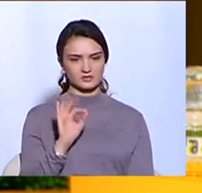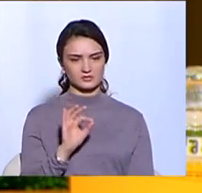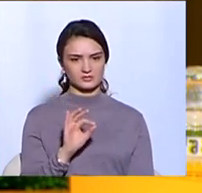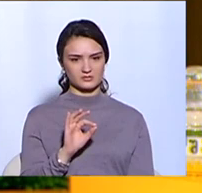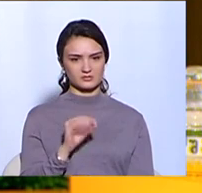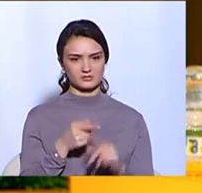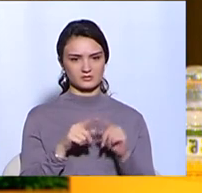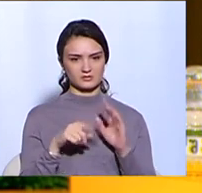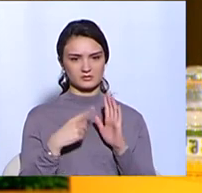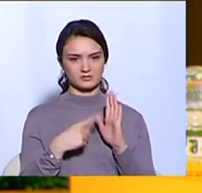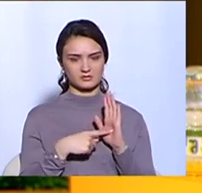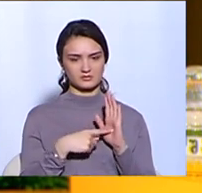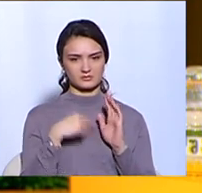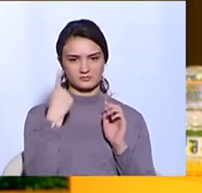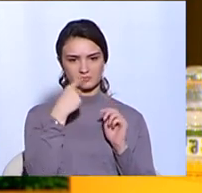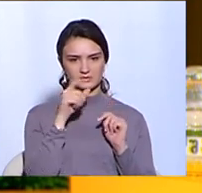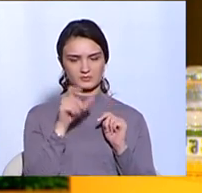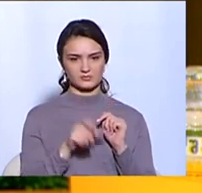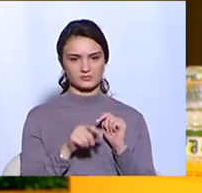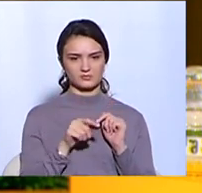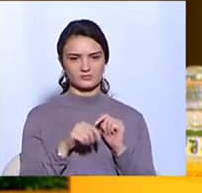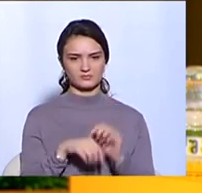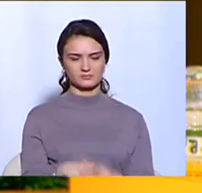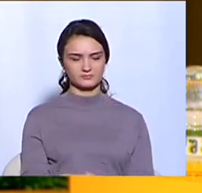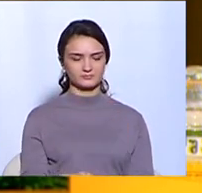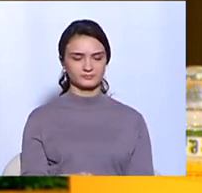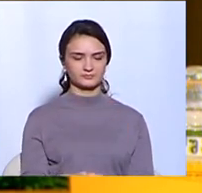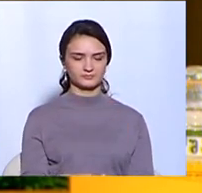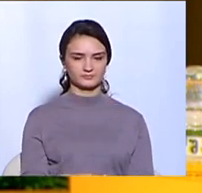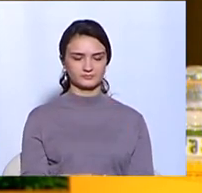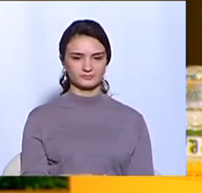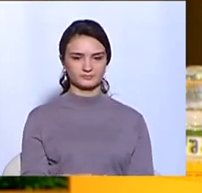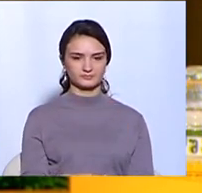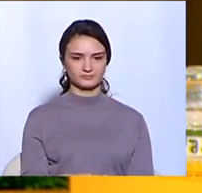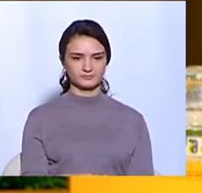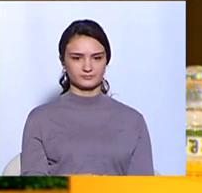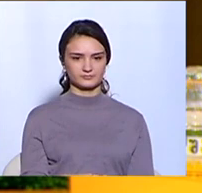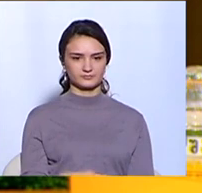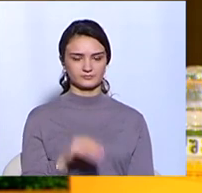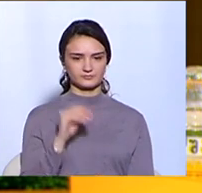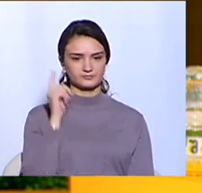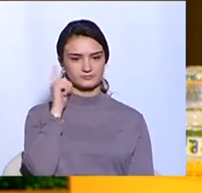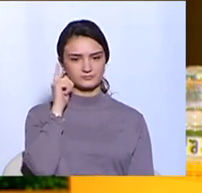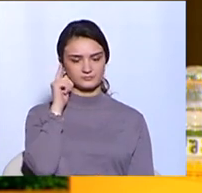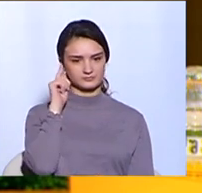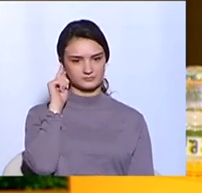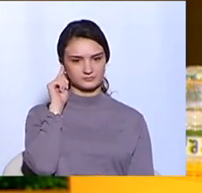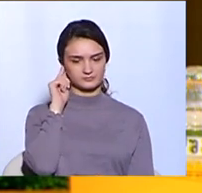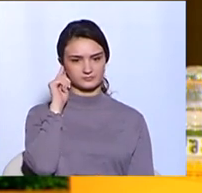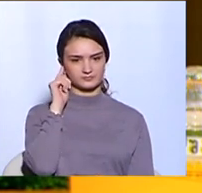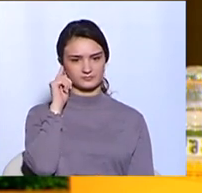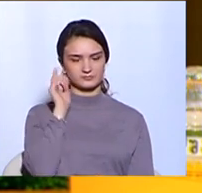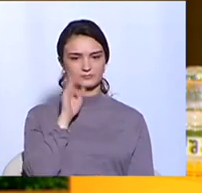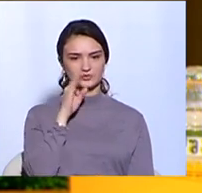დისკრიმინაციის საკითხი ფიზიკური დატვირთვის თვალსაზრისით, რატომ? იმიტომ რომ მშობლები და თვით პაციენტები ცდილობენ რომ აირიდონ